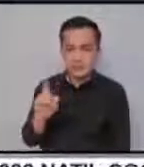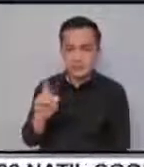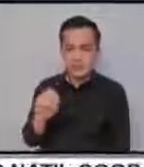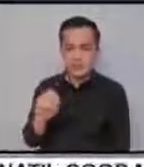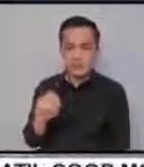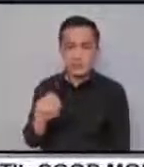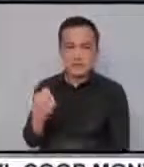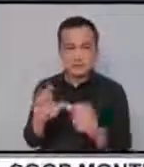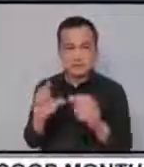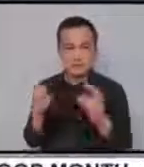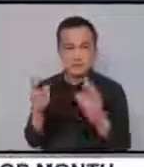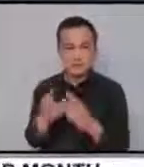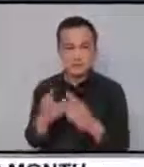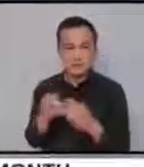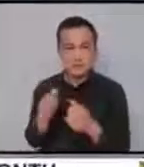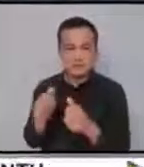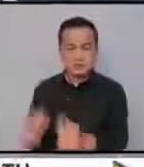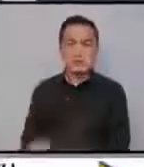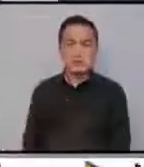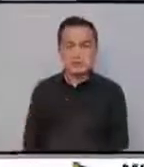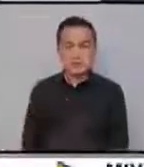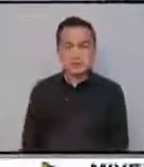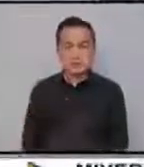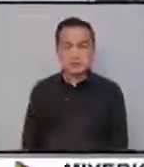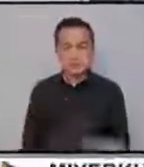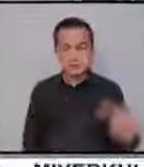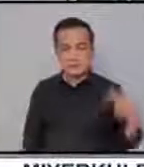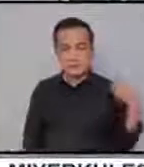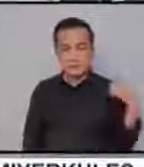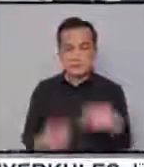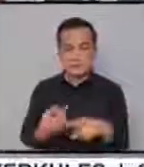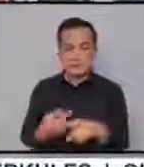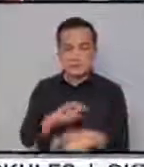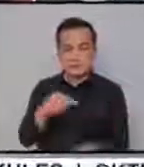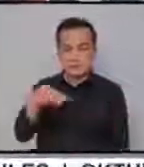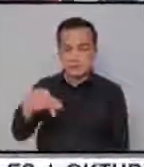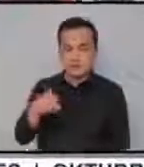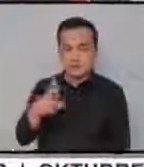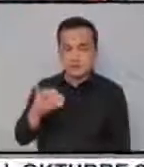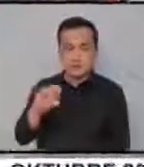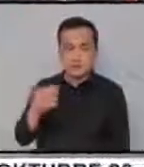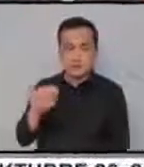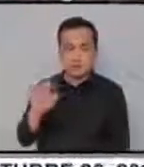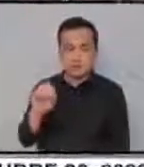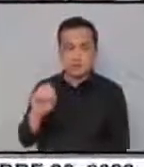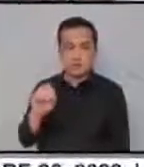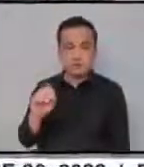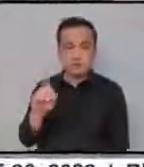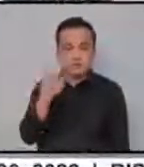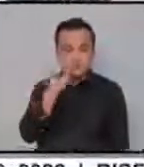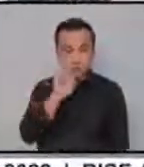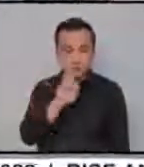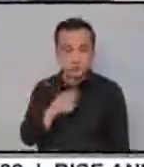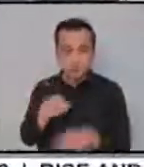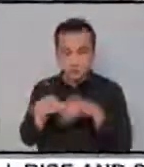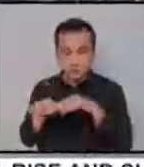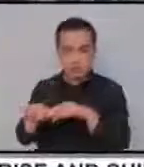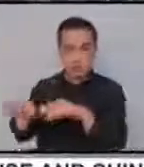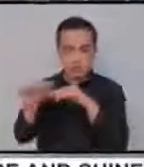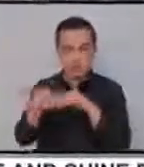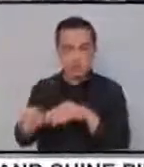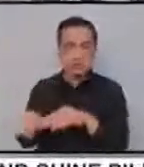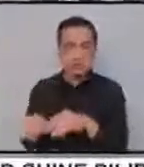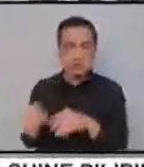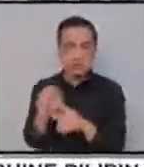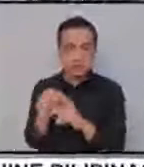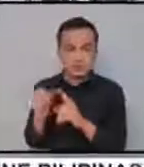Avenue. Pagkakaliwa niyo po dyan, kung galing kayo mismo sa Quirino Highway, ay tuloy-tuloy na yung slow-moving traffic situation hanggang kayo